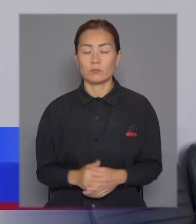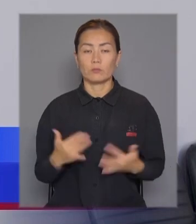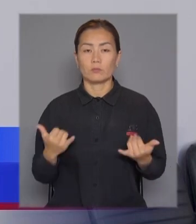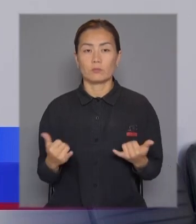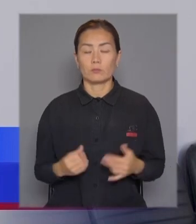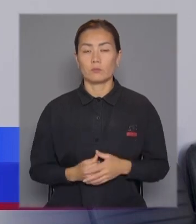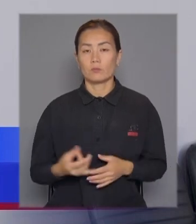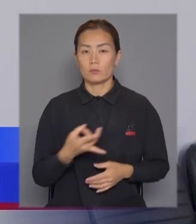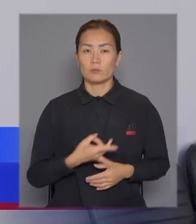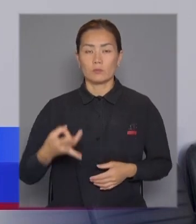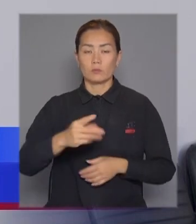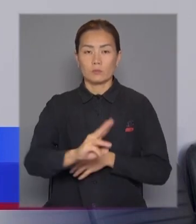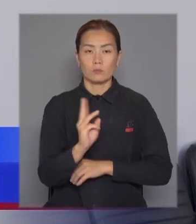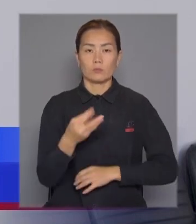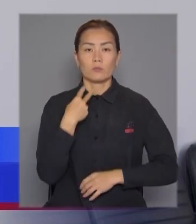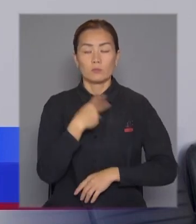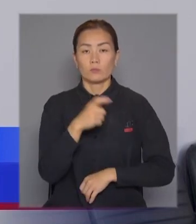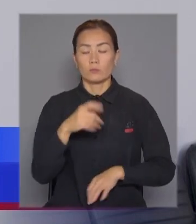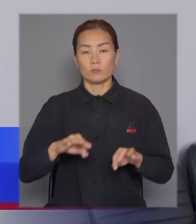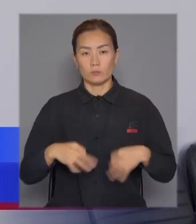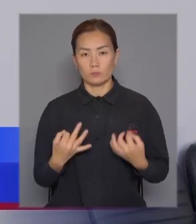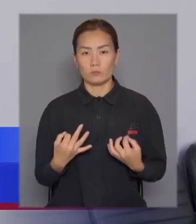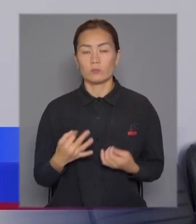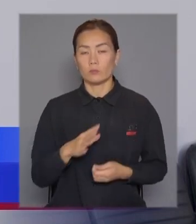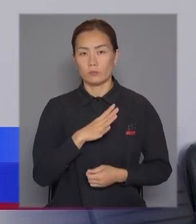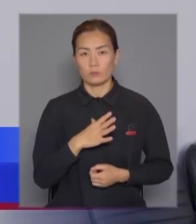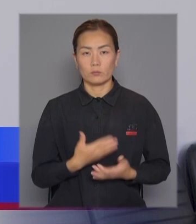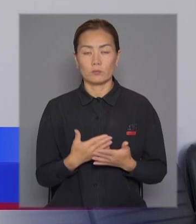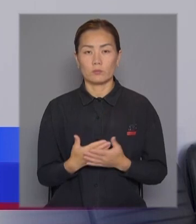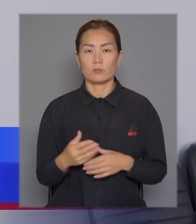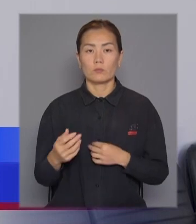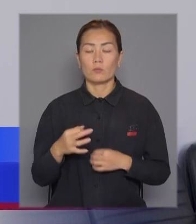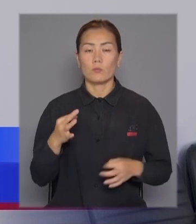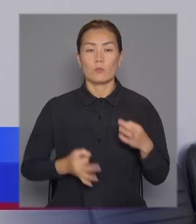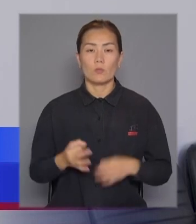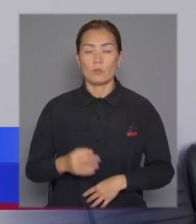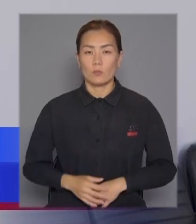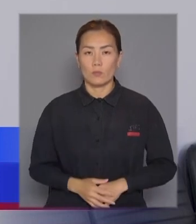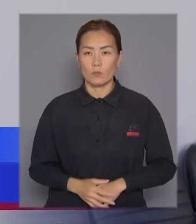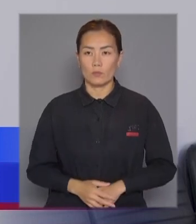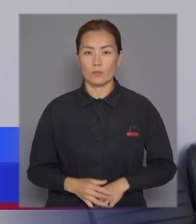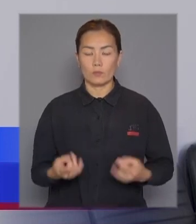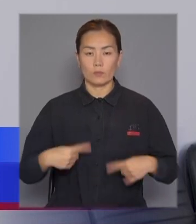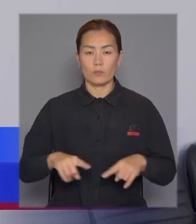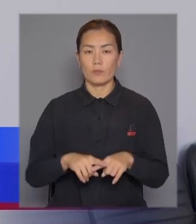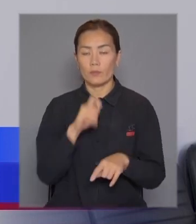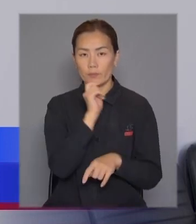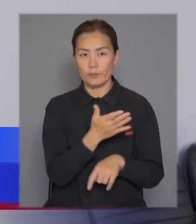күні мекемеден 3 сотталған босатылды. Оны айта кететін болсақ, 2 сотталған мекеменің жаза